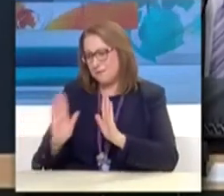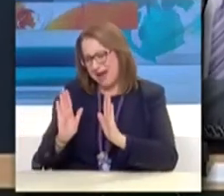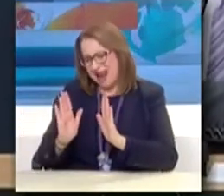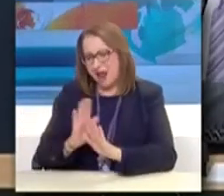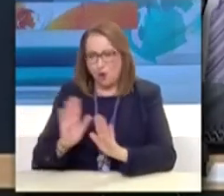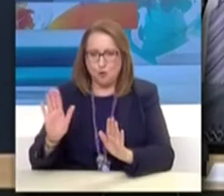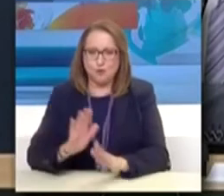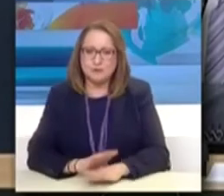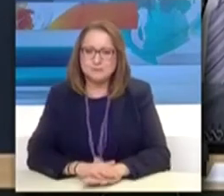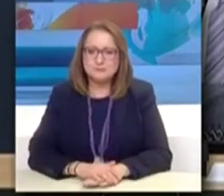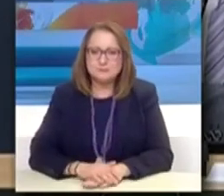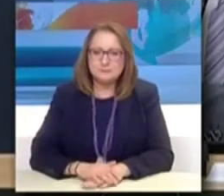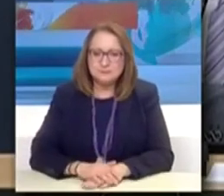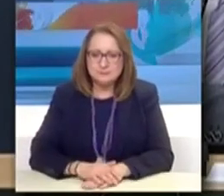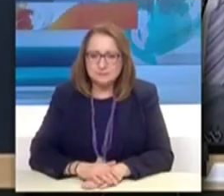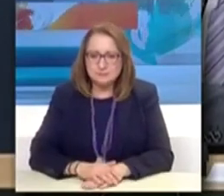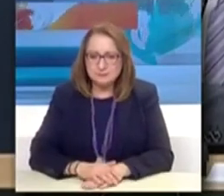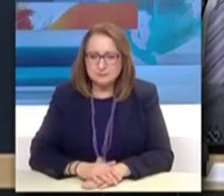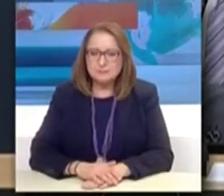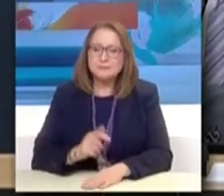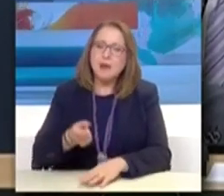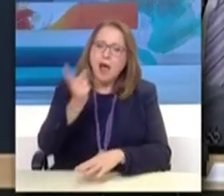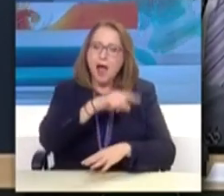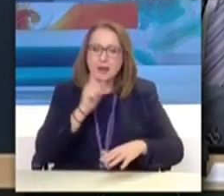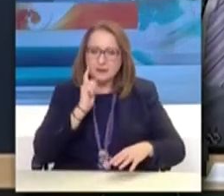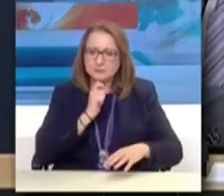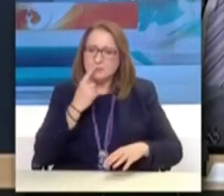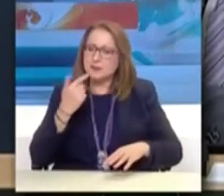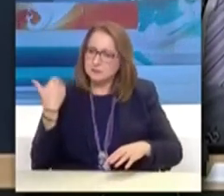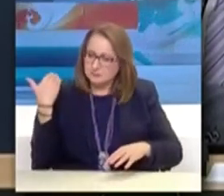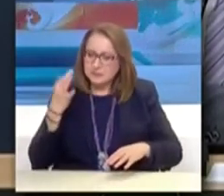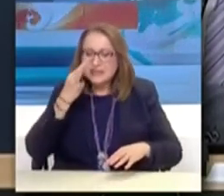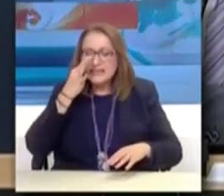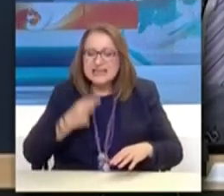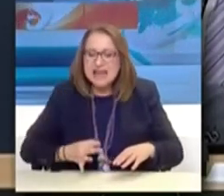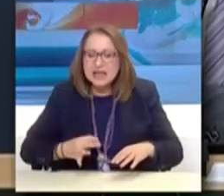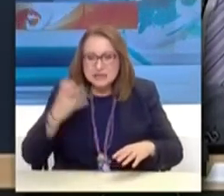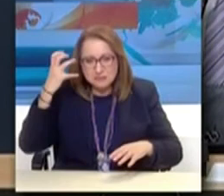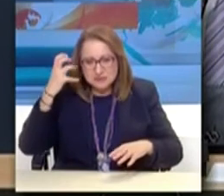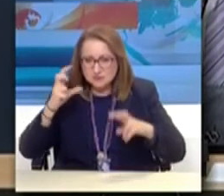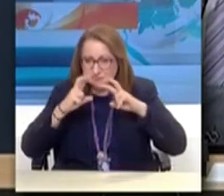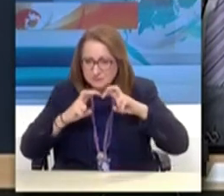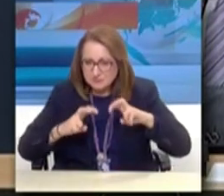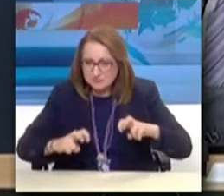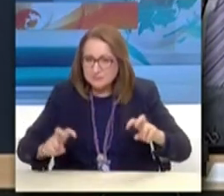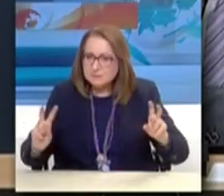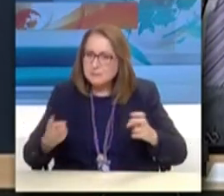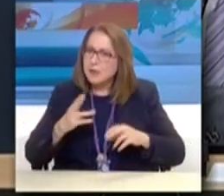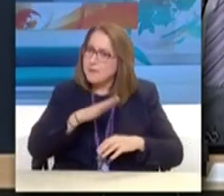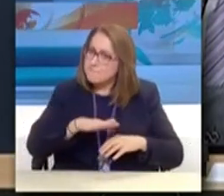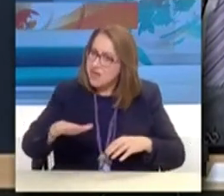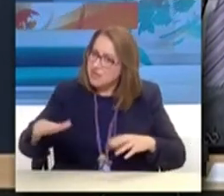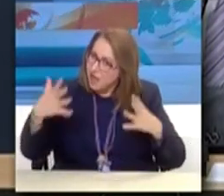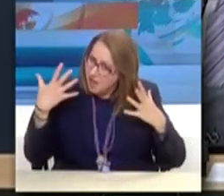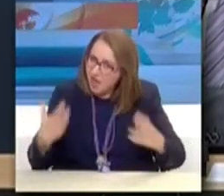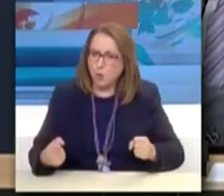Κύριε καθηγητά, νέα έρευνα Κινέζων επιστημόνων, πρόσφατη έρευνα, έδειξε ότι τα παιδιά δεν βγήκαν αλόβητα